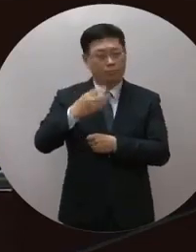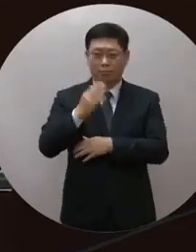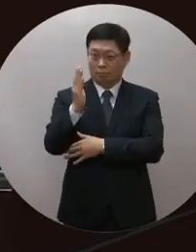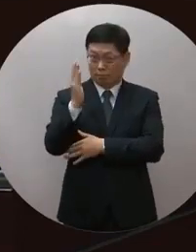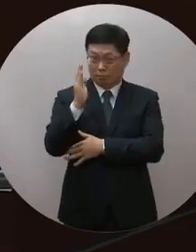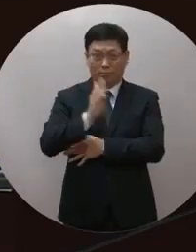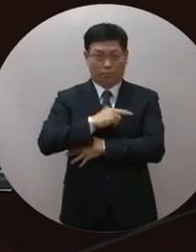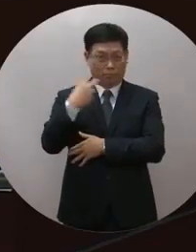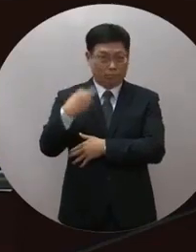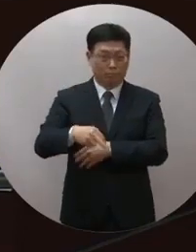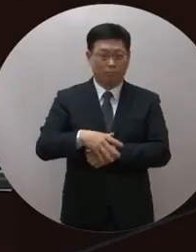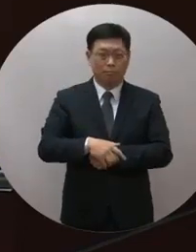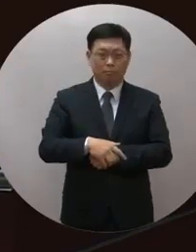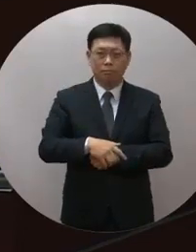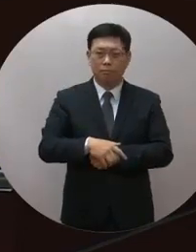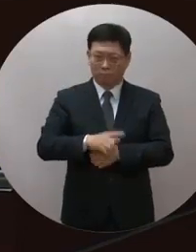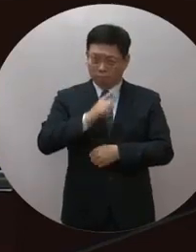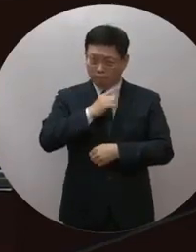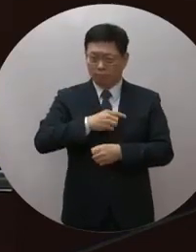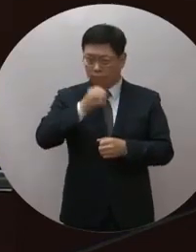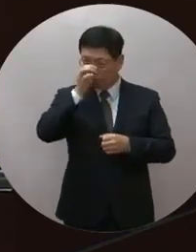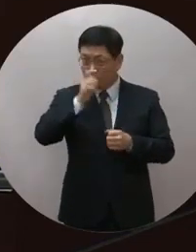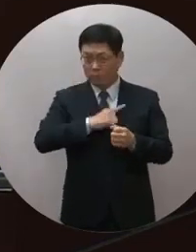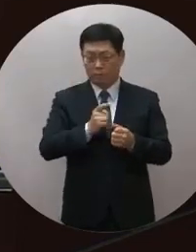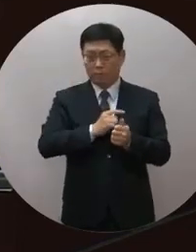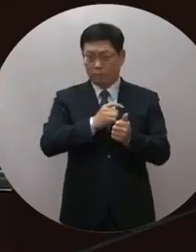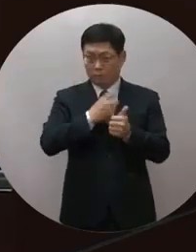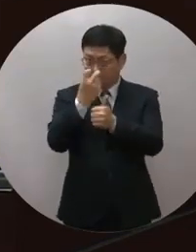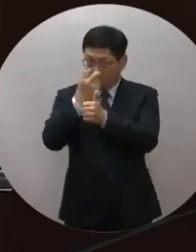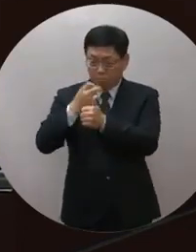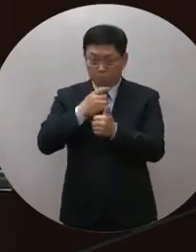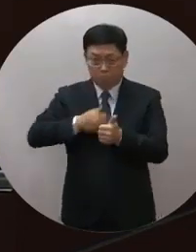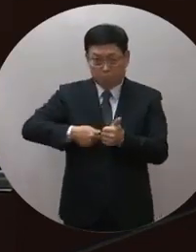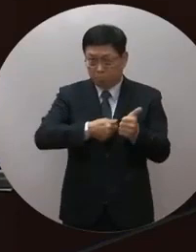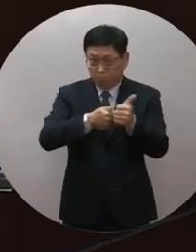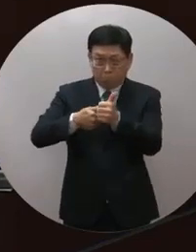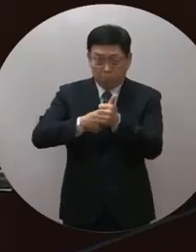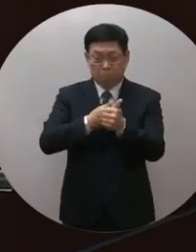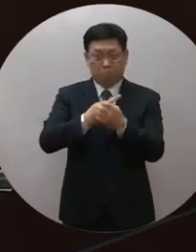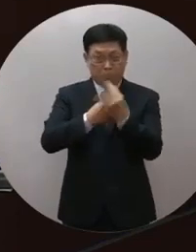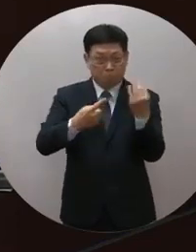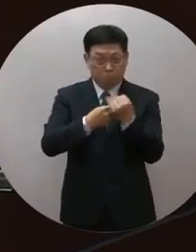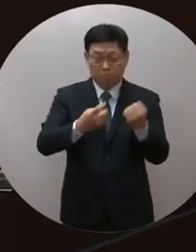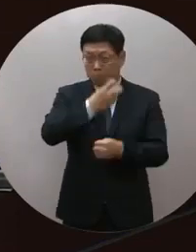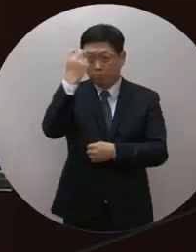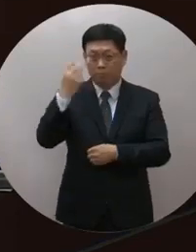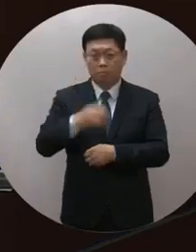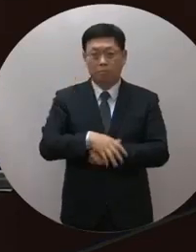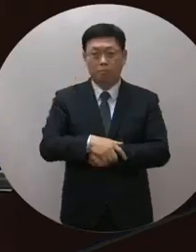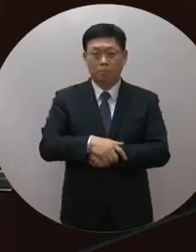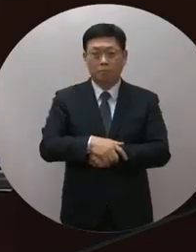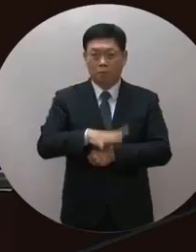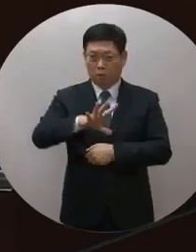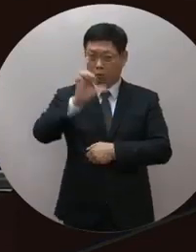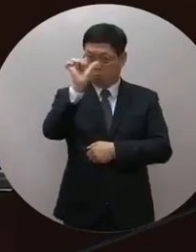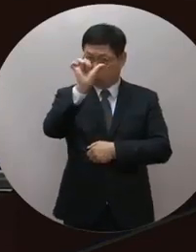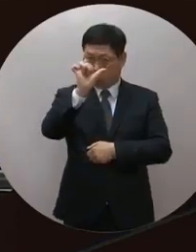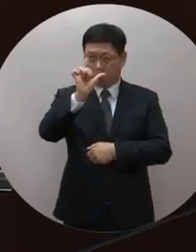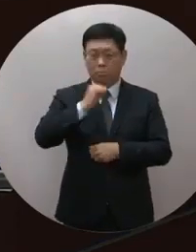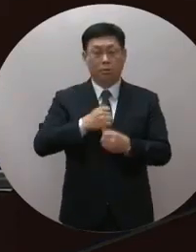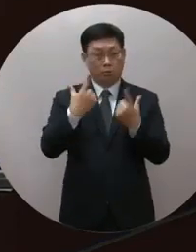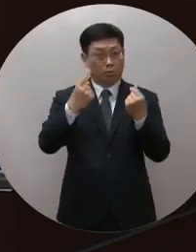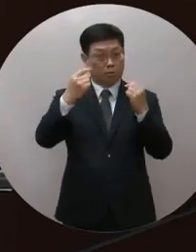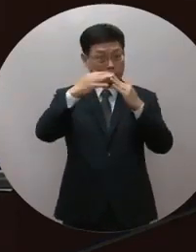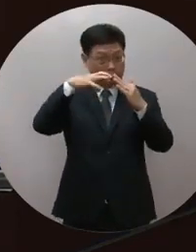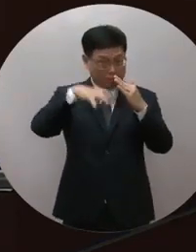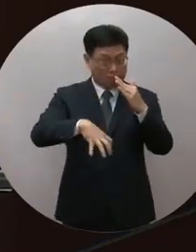府并以提升的量能回溯检验，所以发现了5名同一个